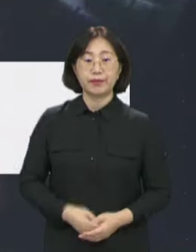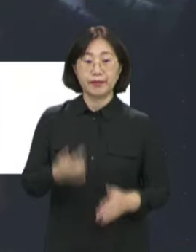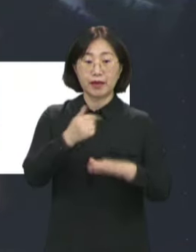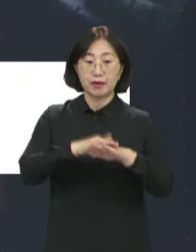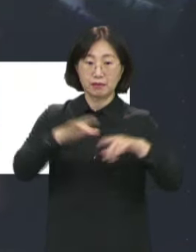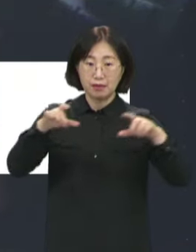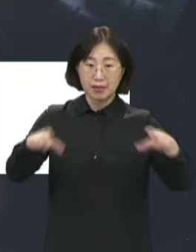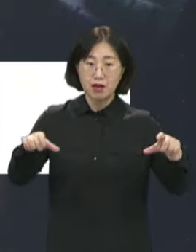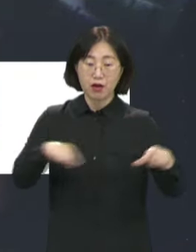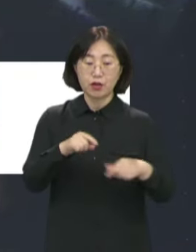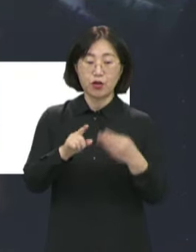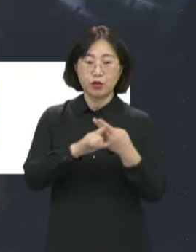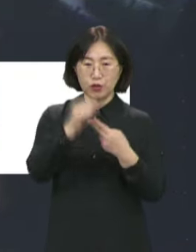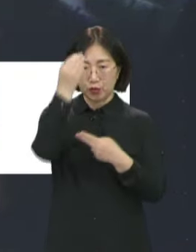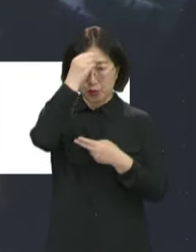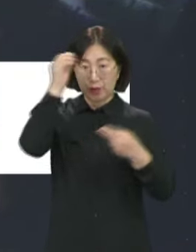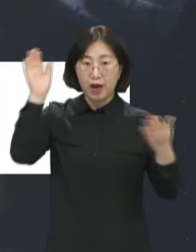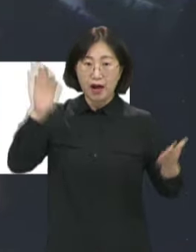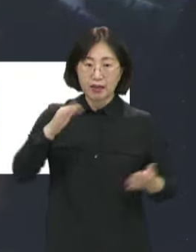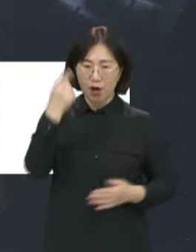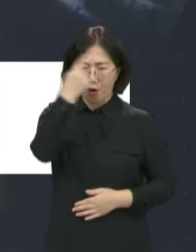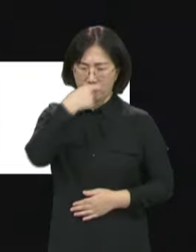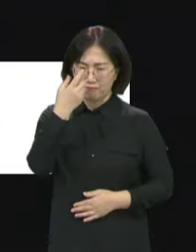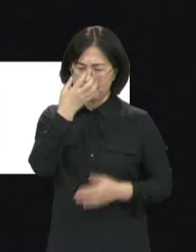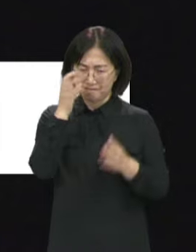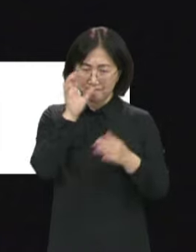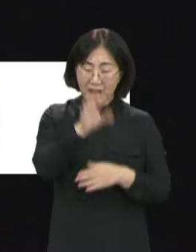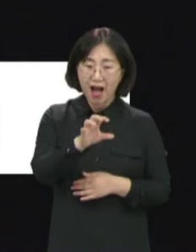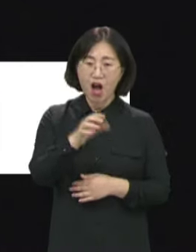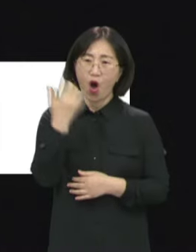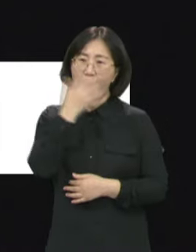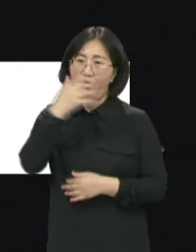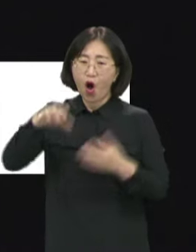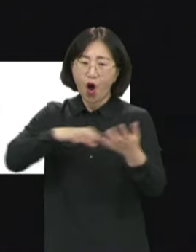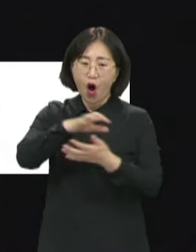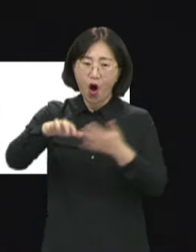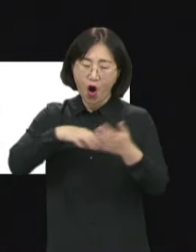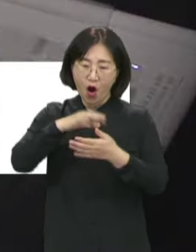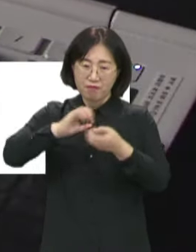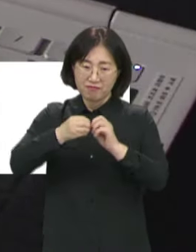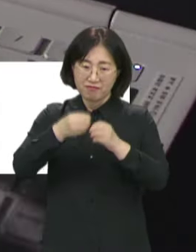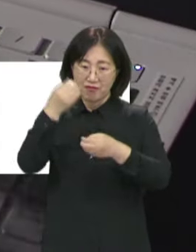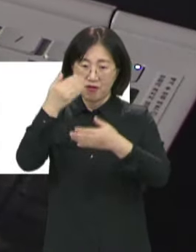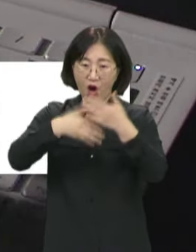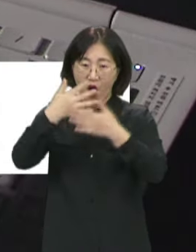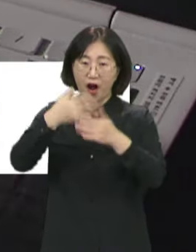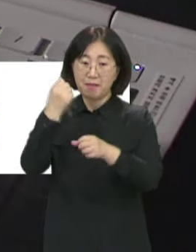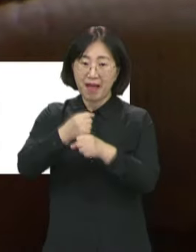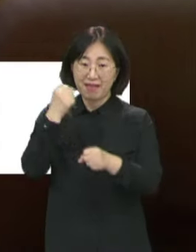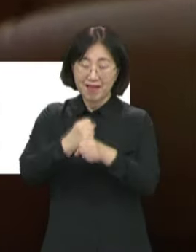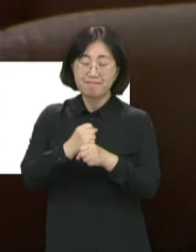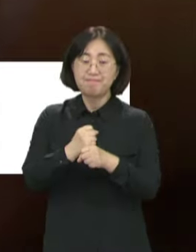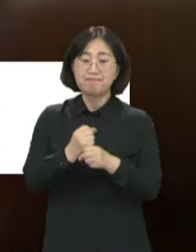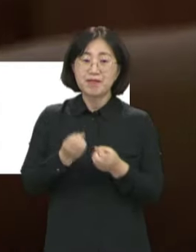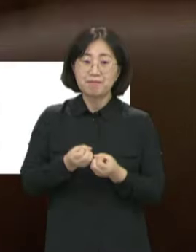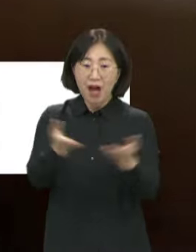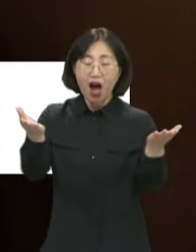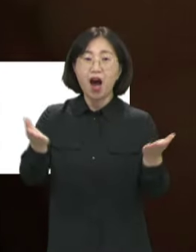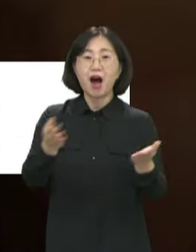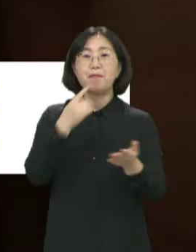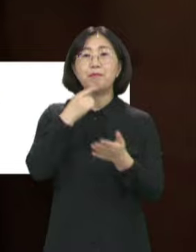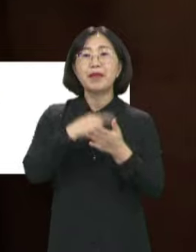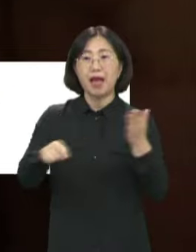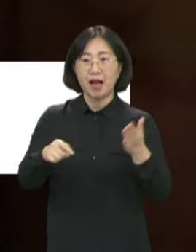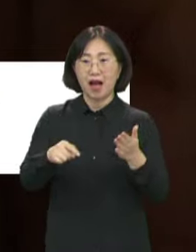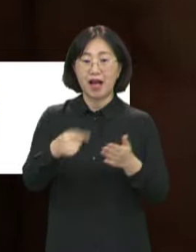대전 지역에서도 중고교생들의 얼굴과 음란물을 합성한 딥페이크 영상 피해 신고가 처음으로 접수됐습니다. 오늘